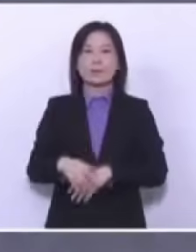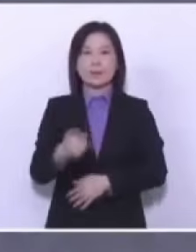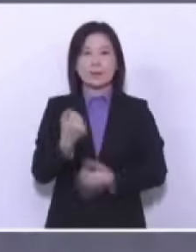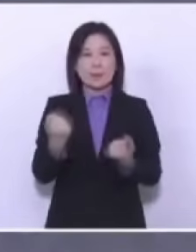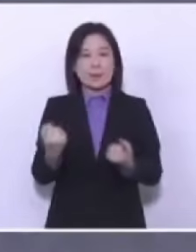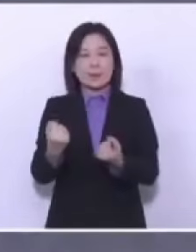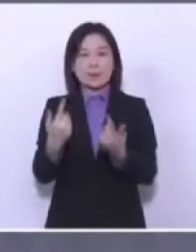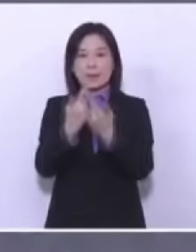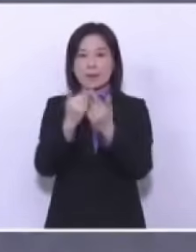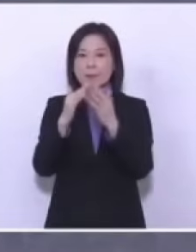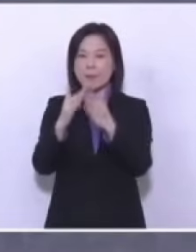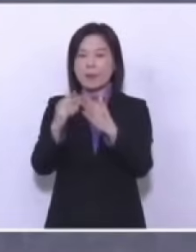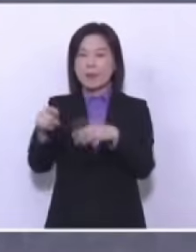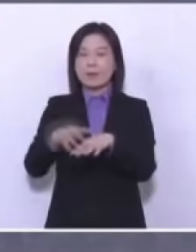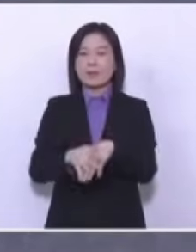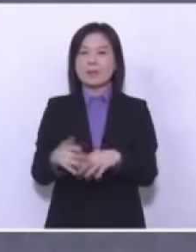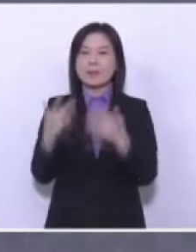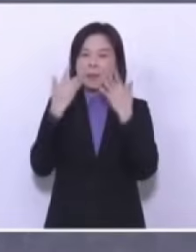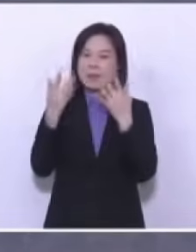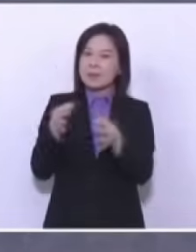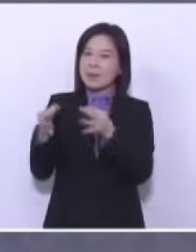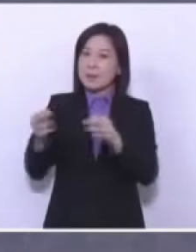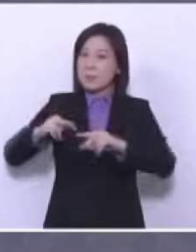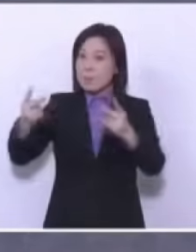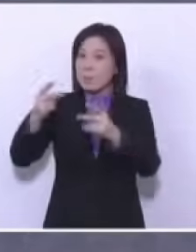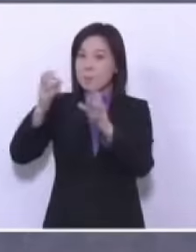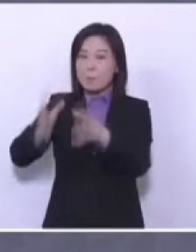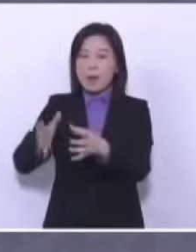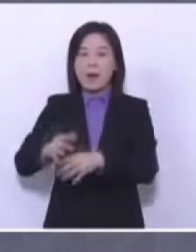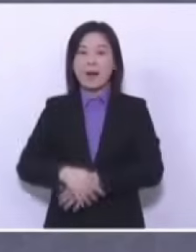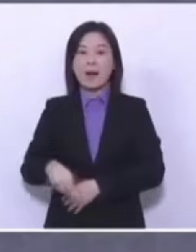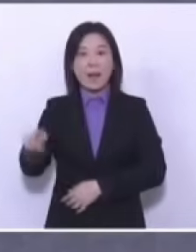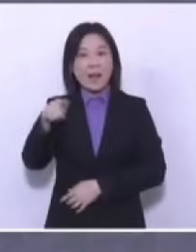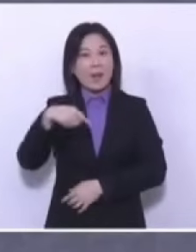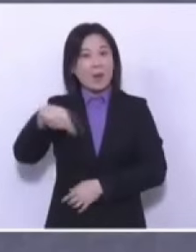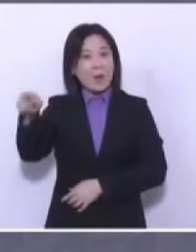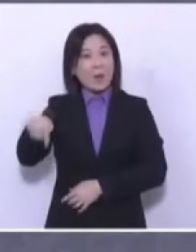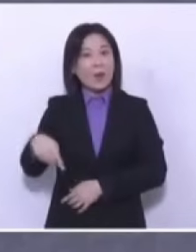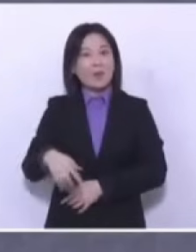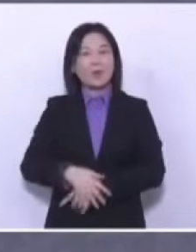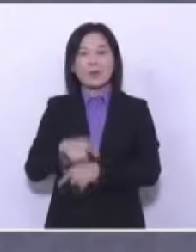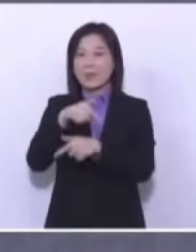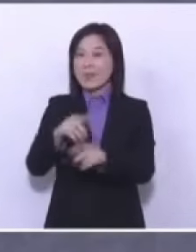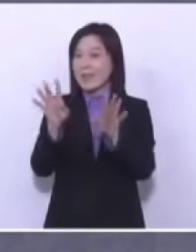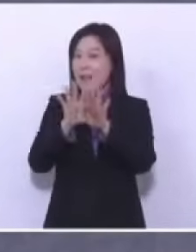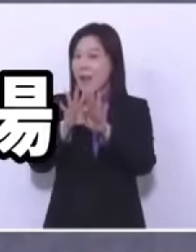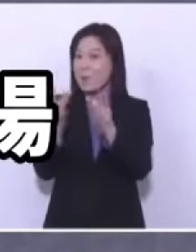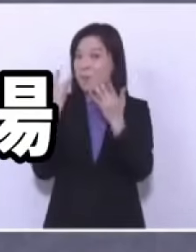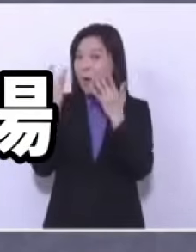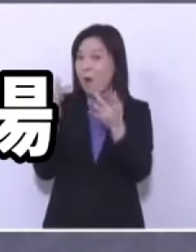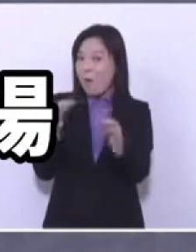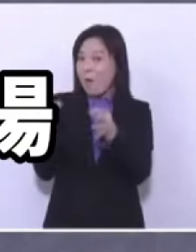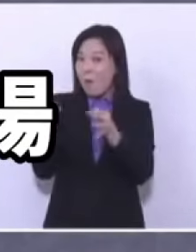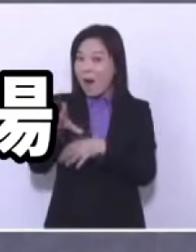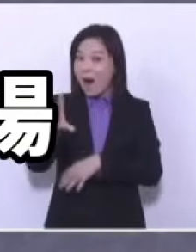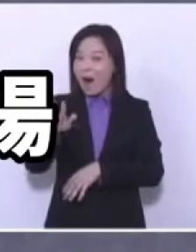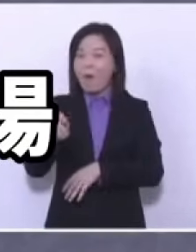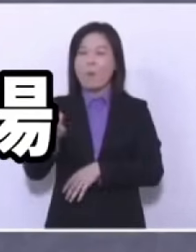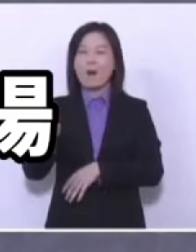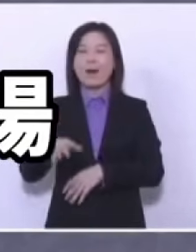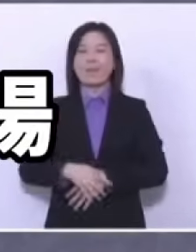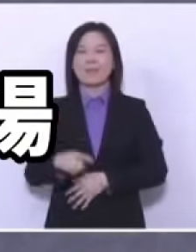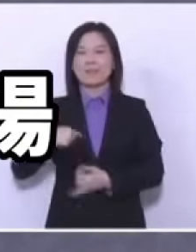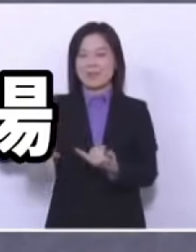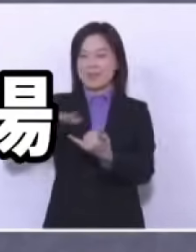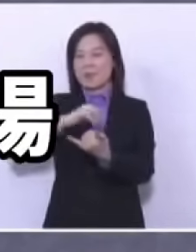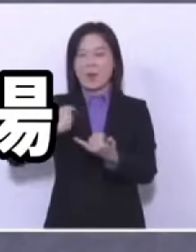做到市场的改建。请问各位，你们有没有去过南门市场？那个绝对是全台湾